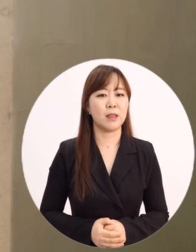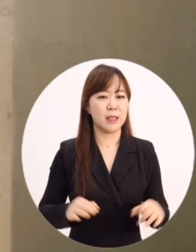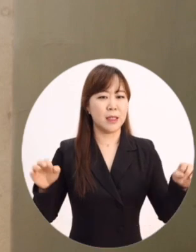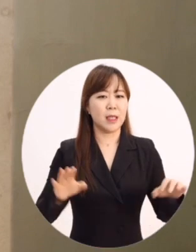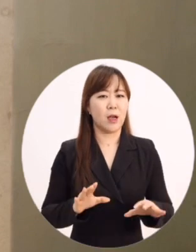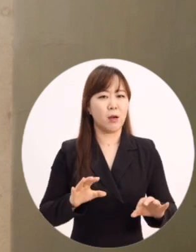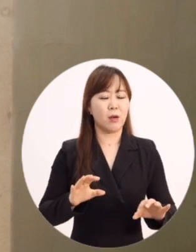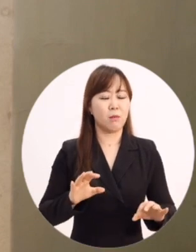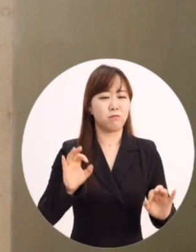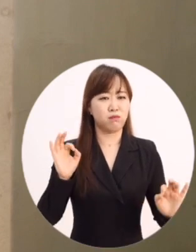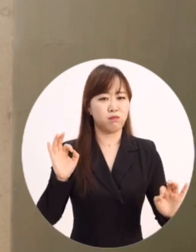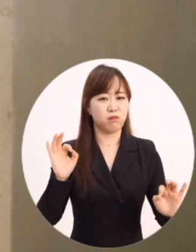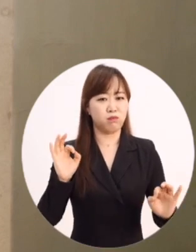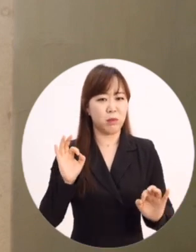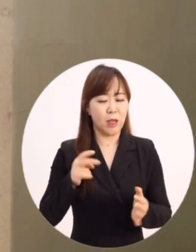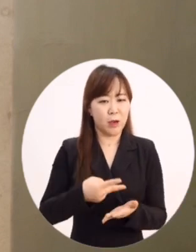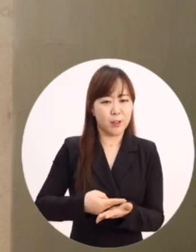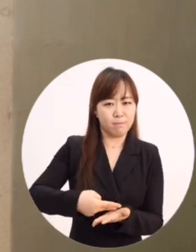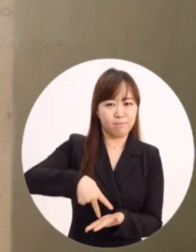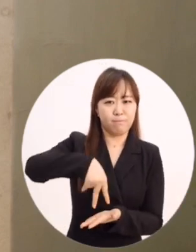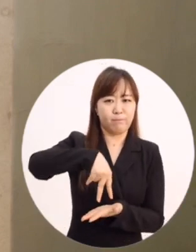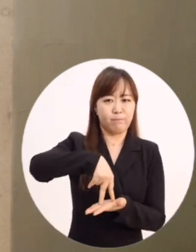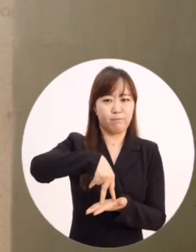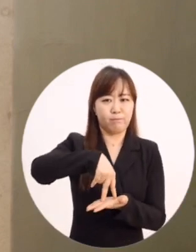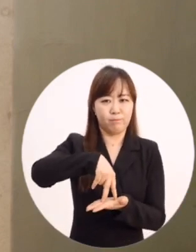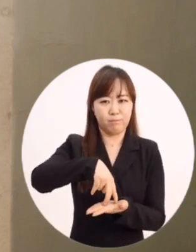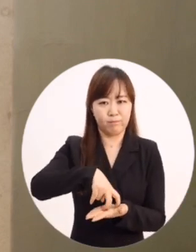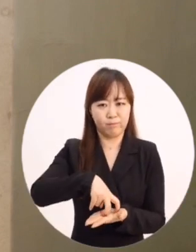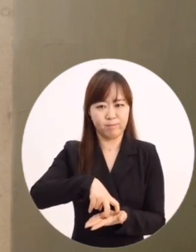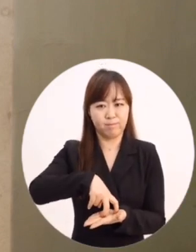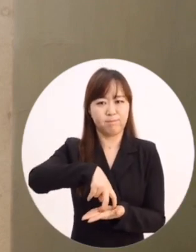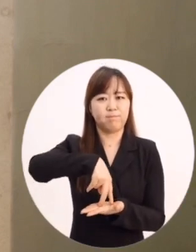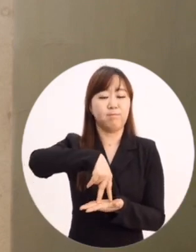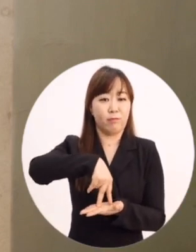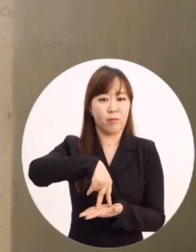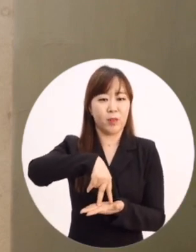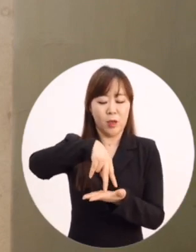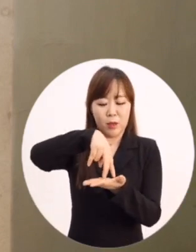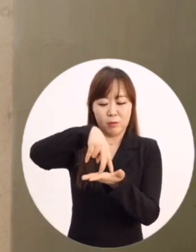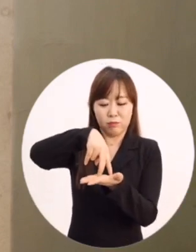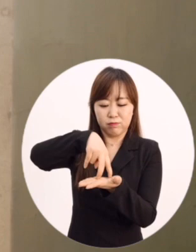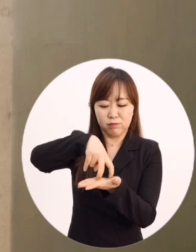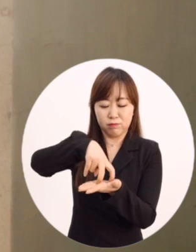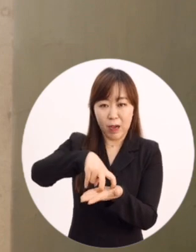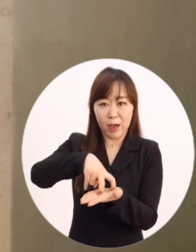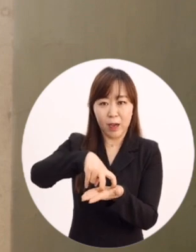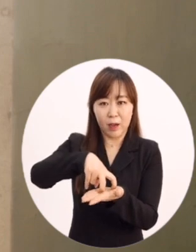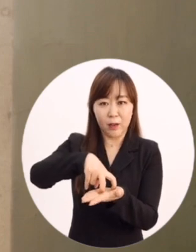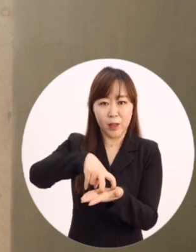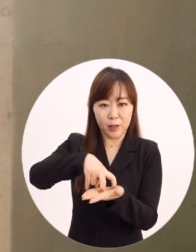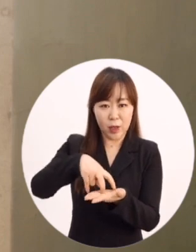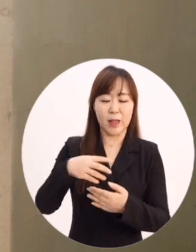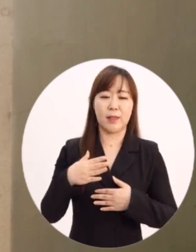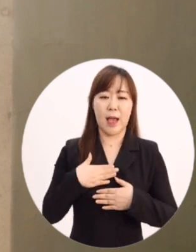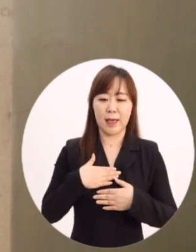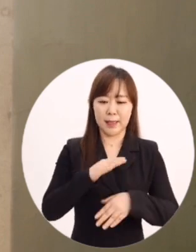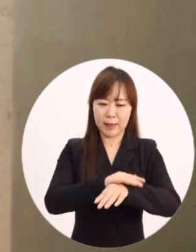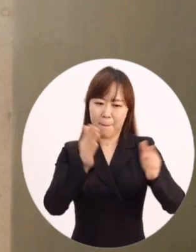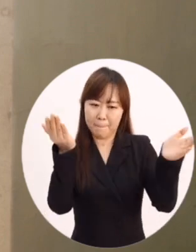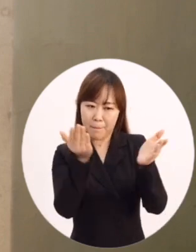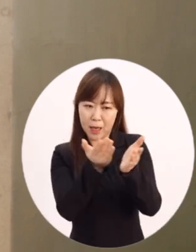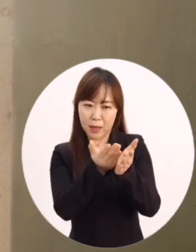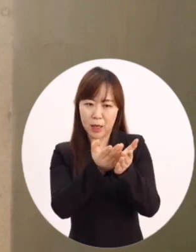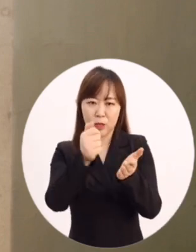잠시 멈췄다가 천천히 무릎을 펴니다. 무릎을 굽히는 각도를 조절해 자신에게